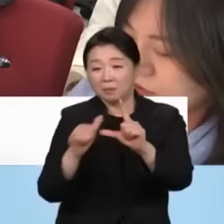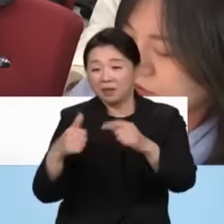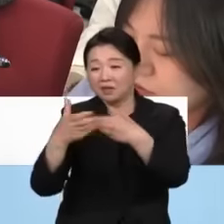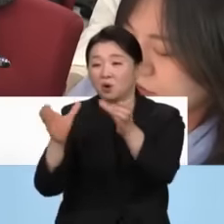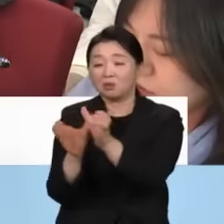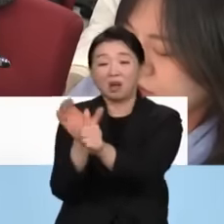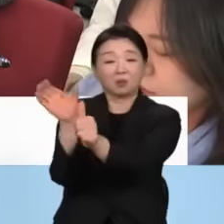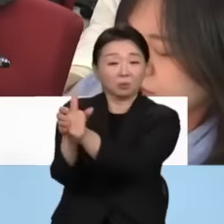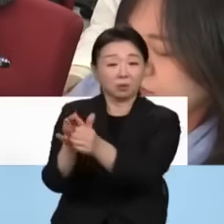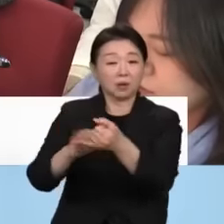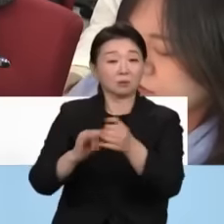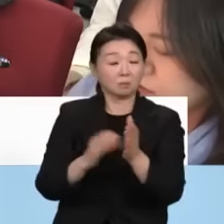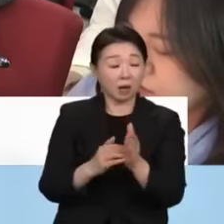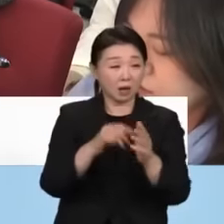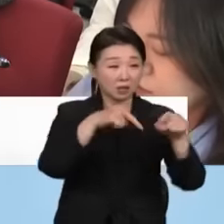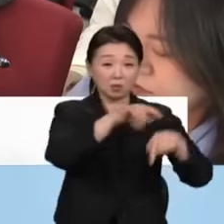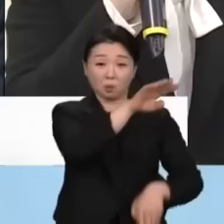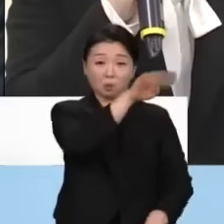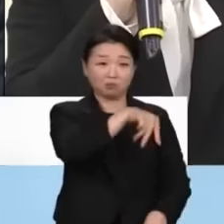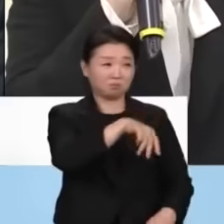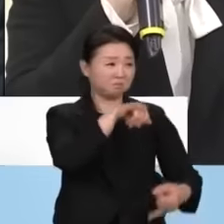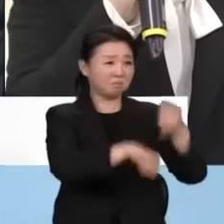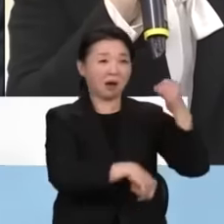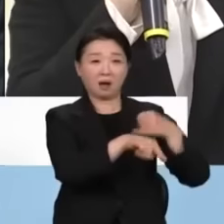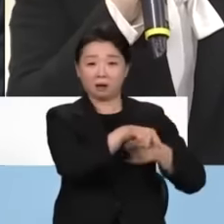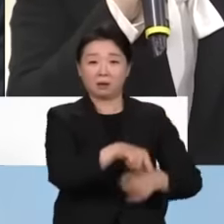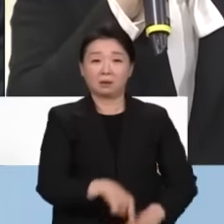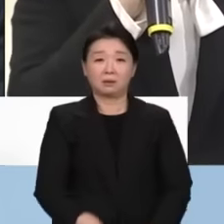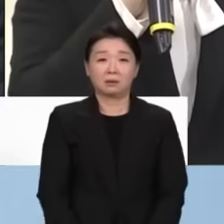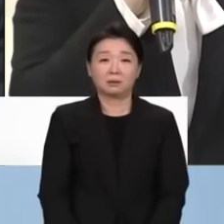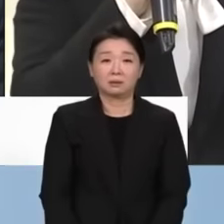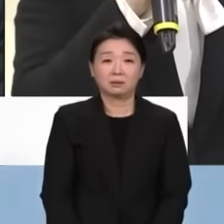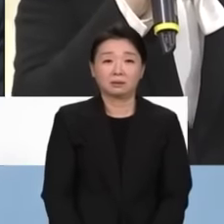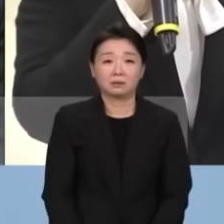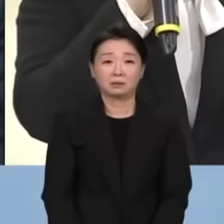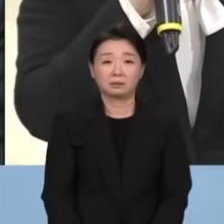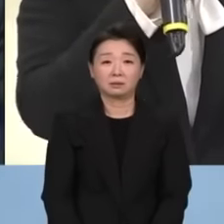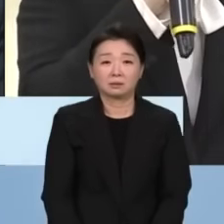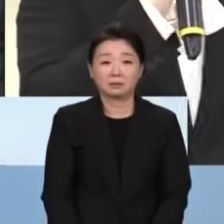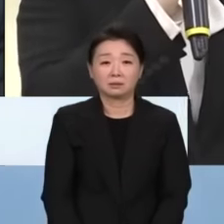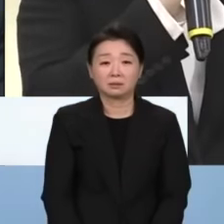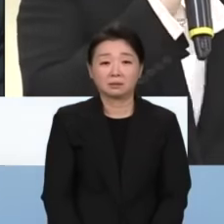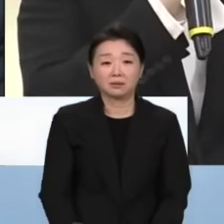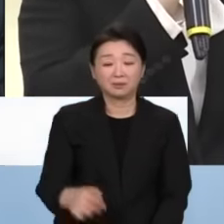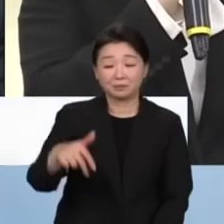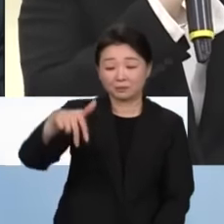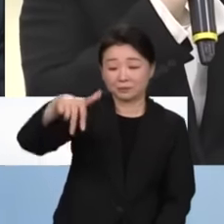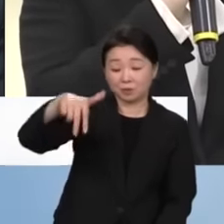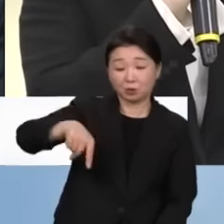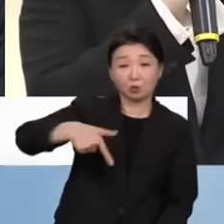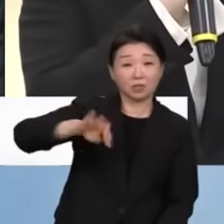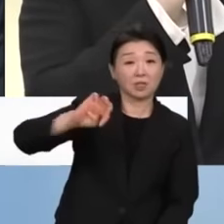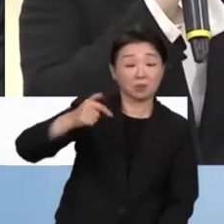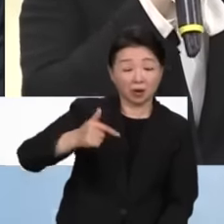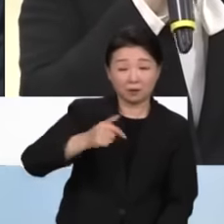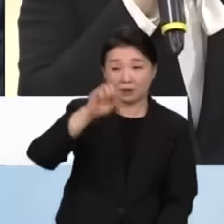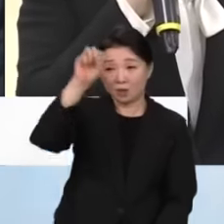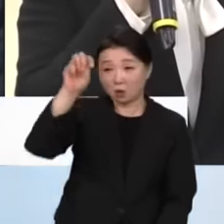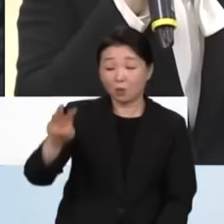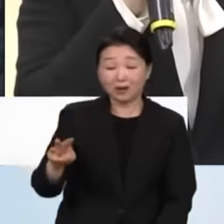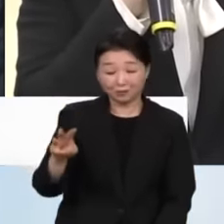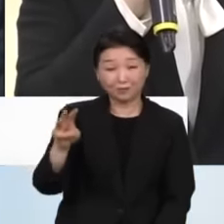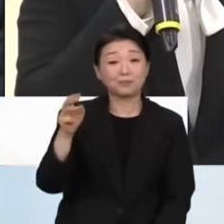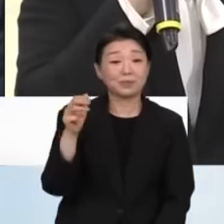공개했는데 지도부가 이를 지키지 않았다고도 했습니다. 또 자신이 주기환 전 광주시당 위원장과